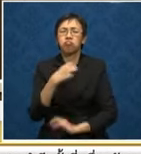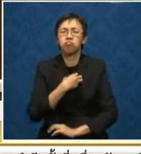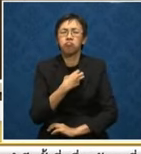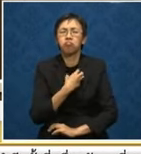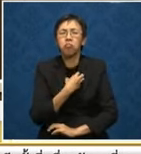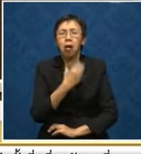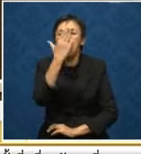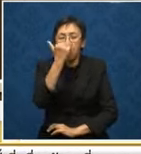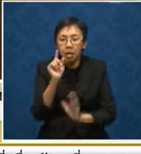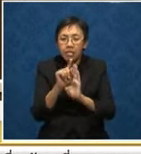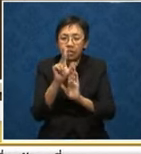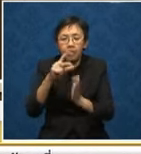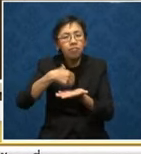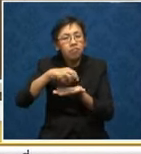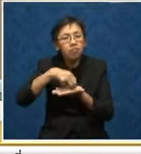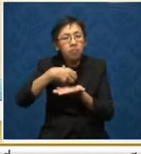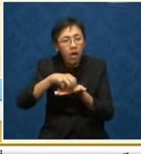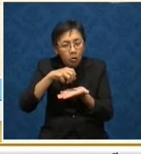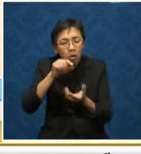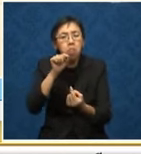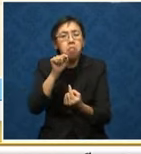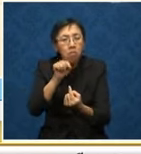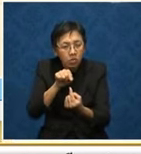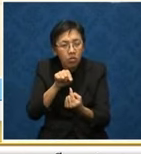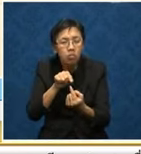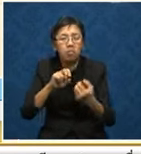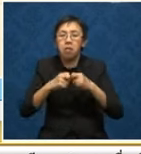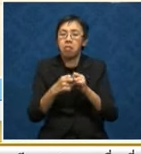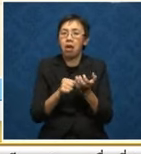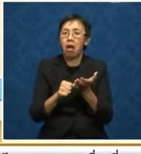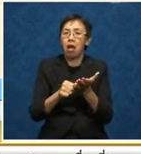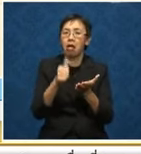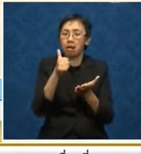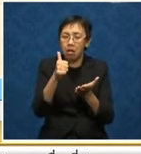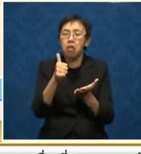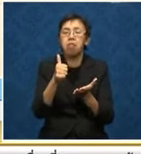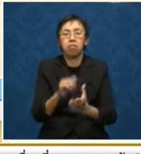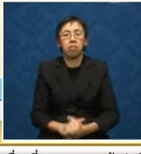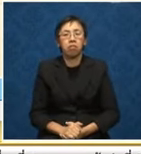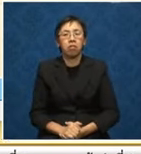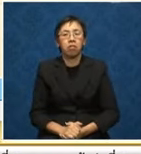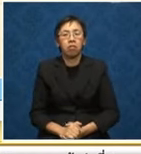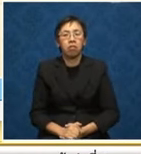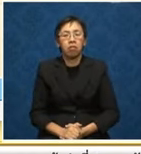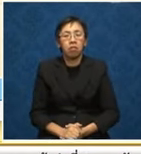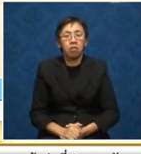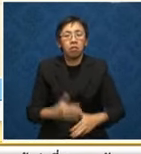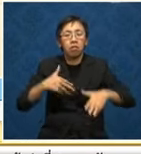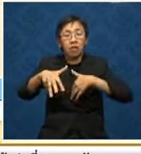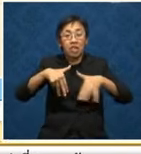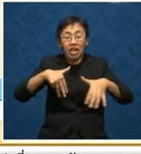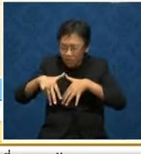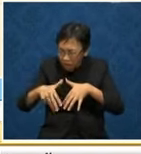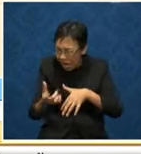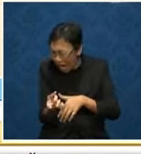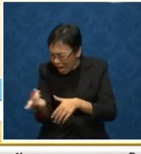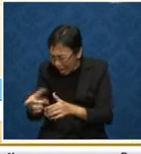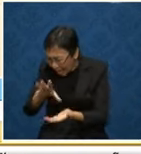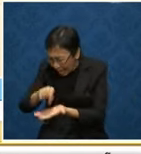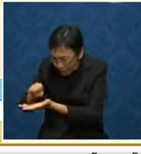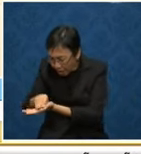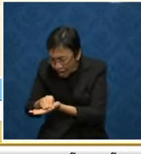หาตรงนี้ครับให้เหมาะสมกับการดำเนินการของพี่น้องของพวกเรานะครับในการเป็นพี่น้